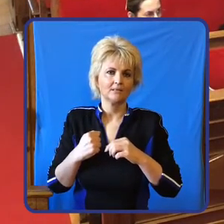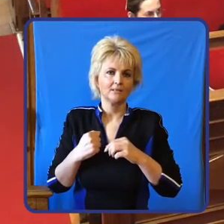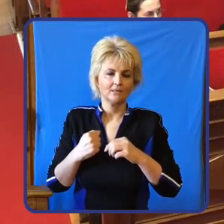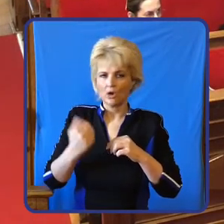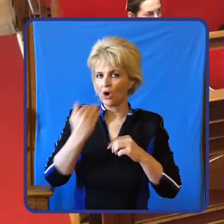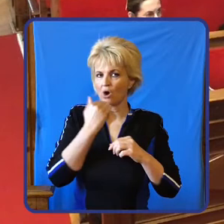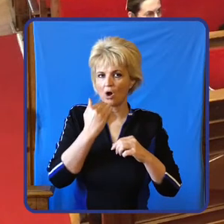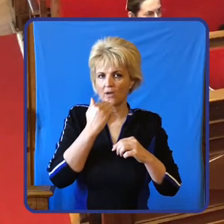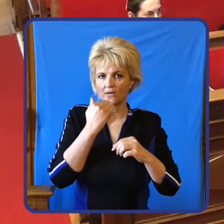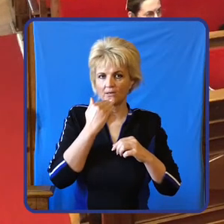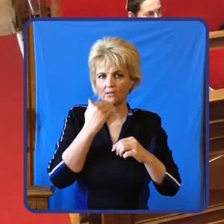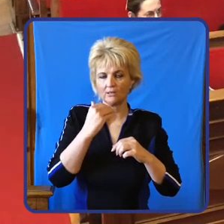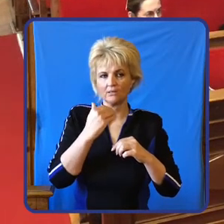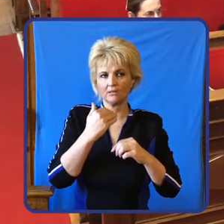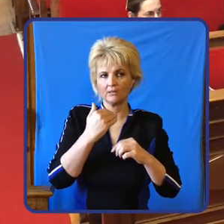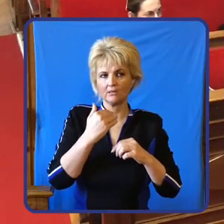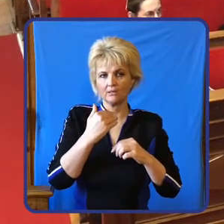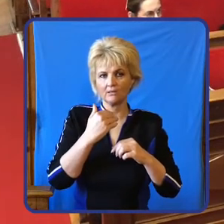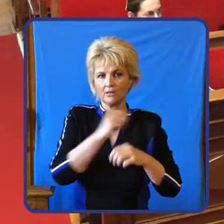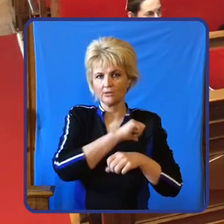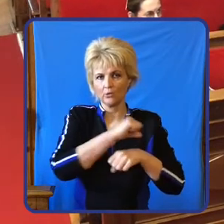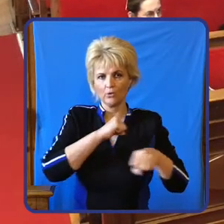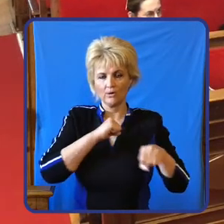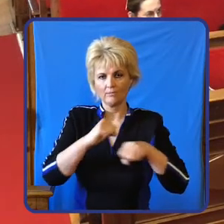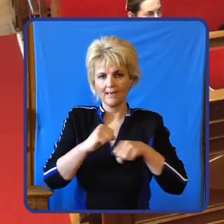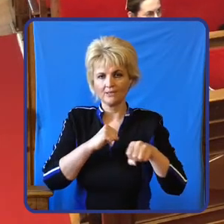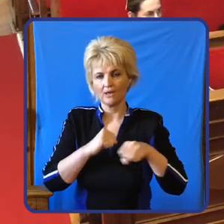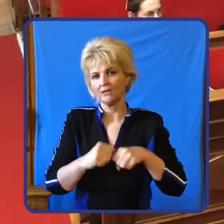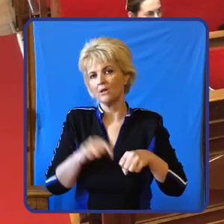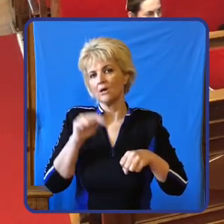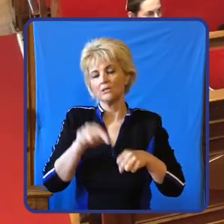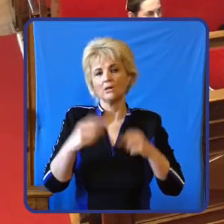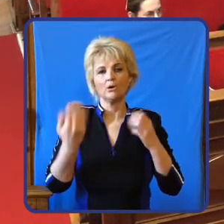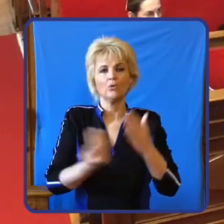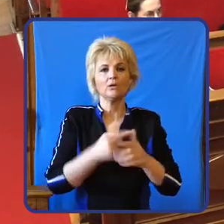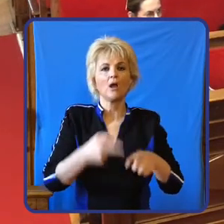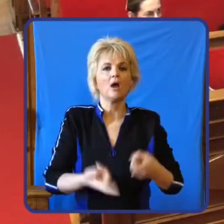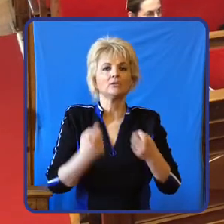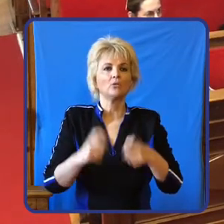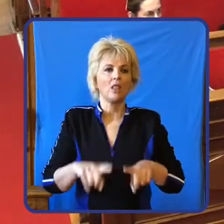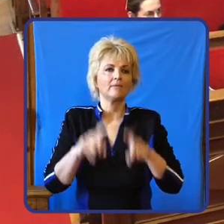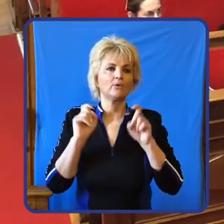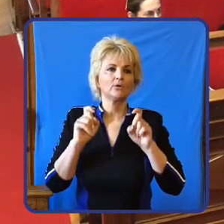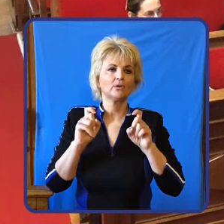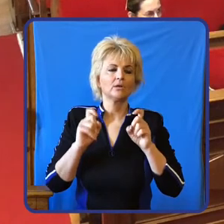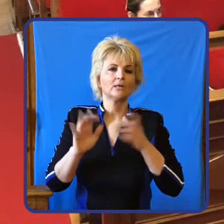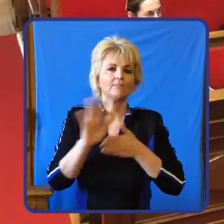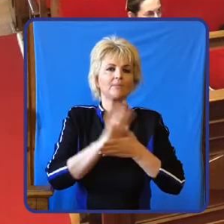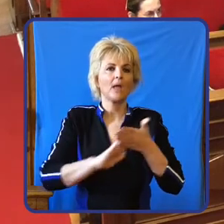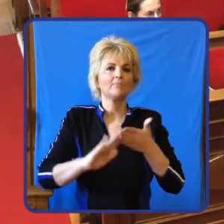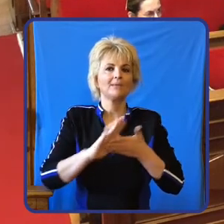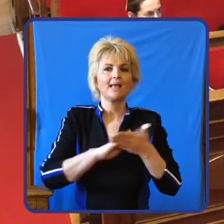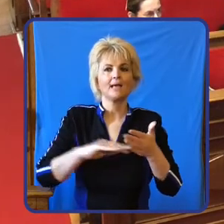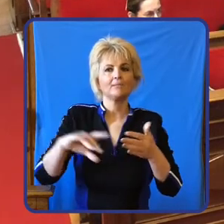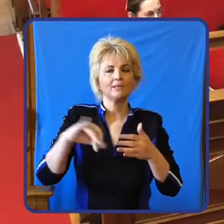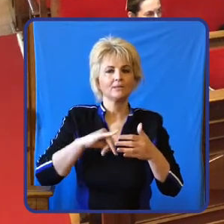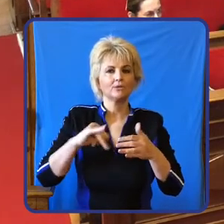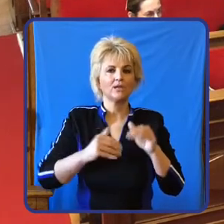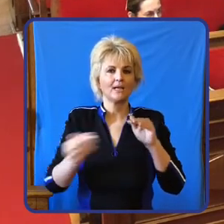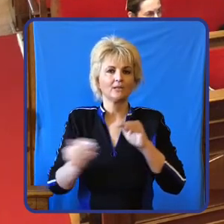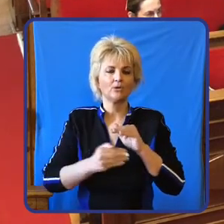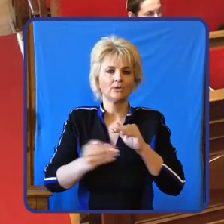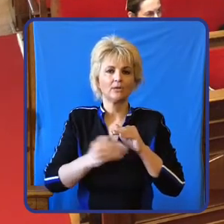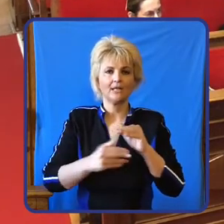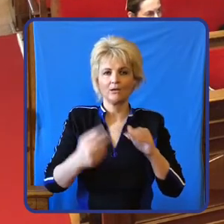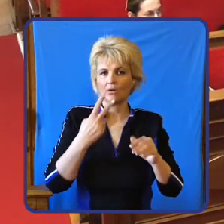el magát az önök önkormányzata, az megint attól függ, hogy milyen biztonsági